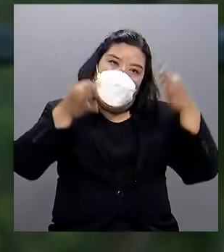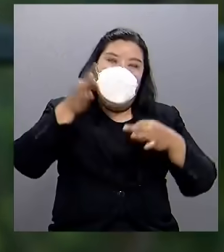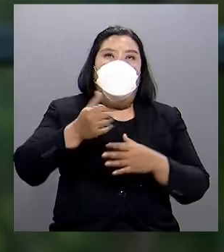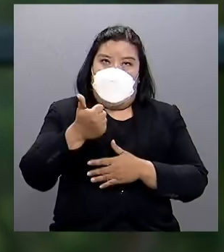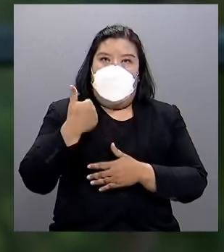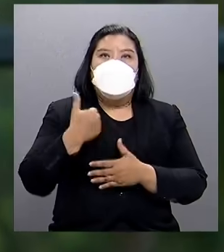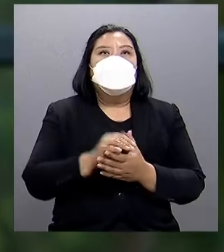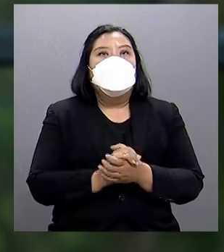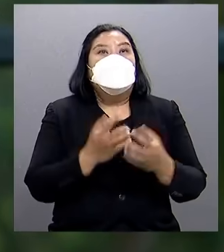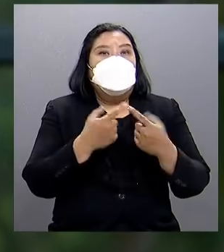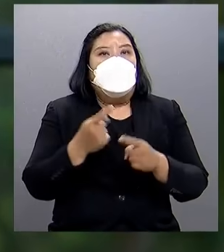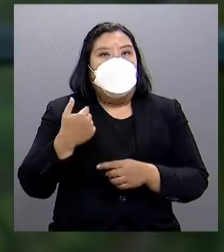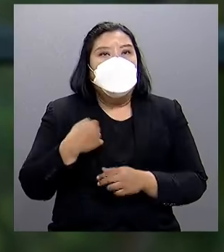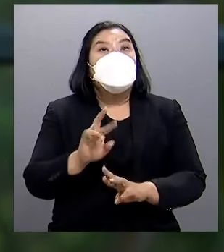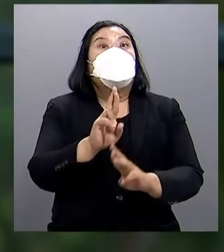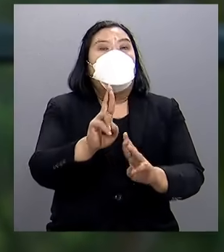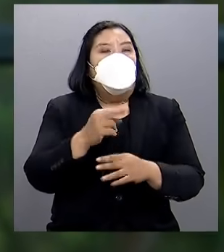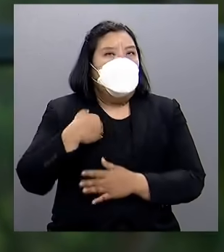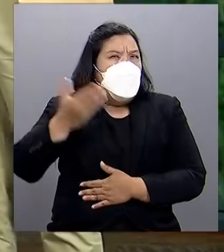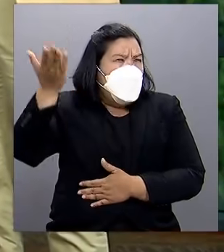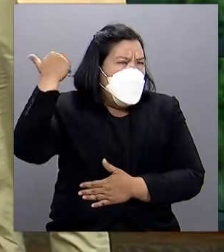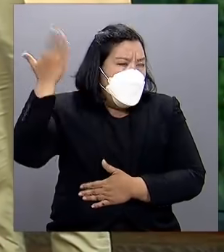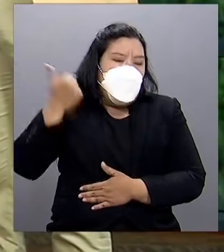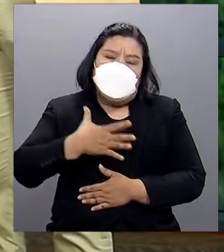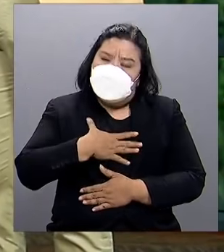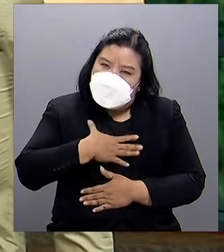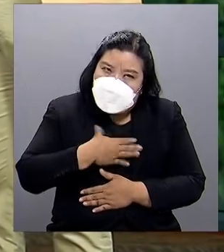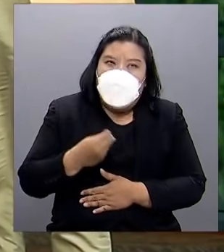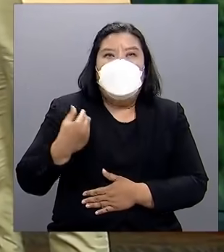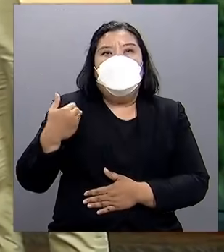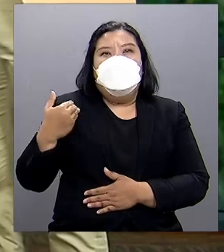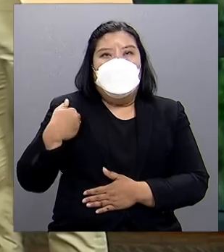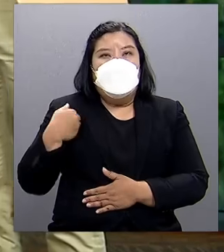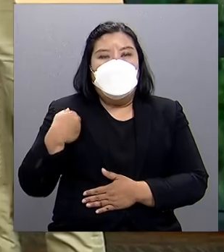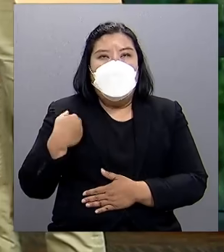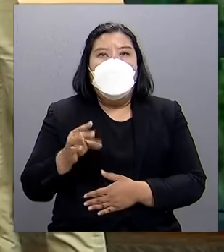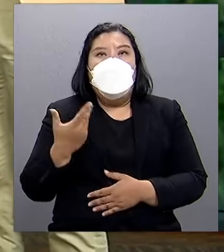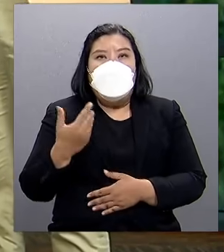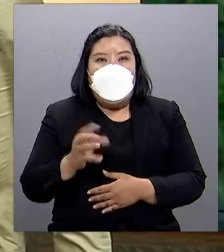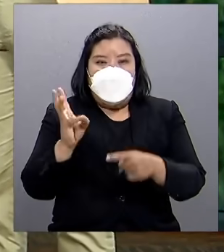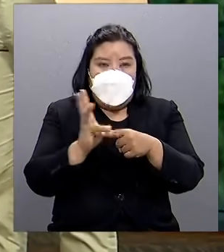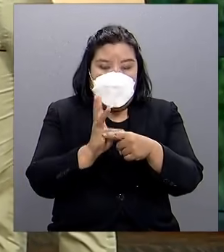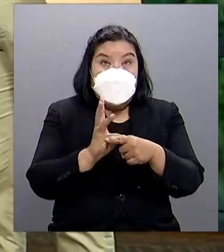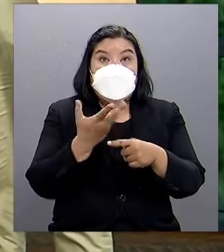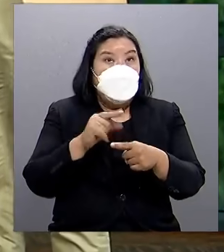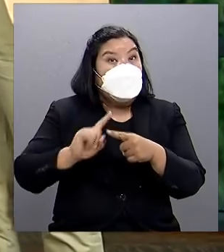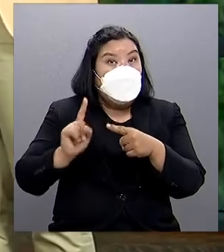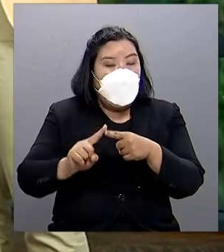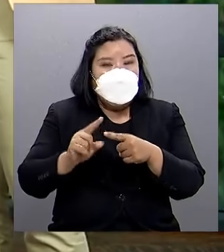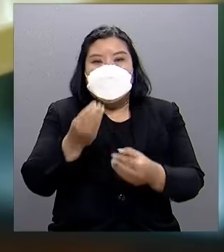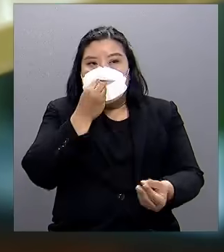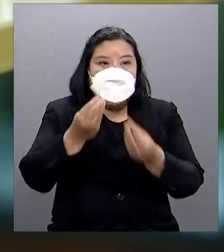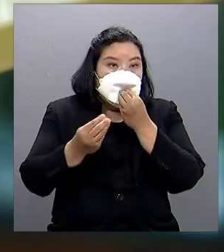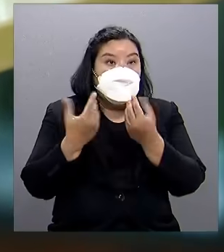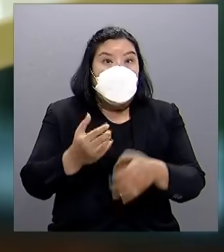นึงต้องเตือนว่าสมัยก่อนเนี่ยชอบกินไอ้พวกสารสกัดจากพริกไทยในการที่จะลดความอ้วนกันนะครับซึ่งอาจารย์ก็ไม่แนะนำอีกเพราะอะไรที่